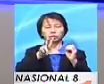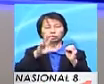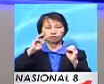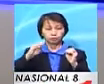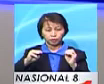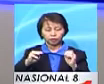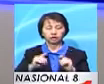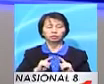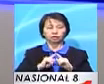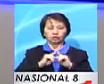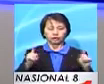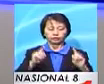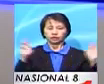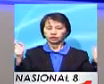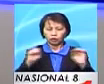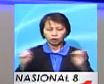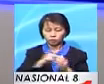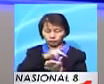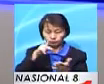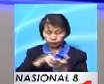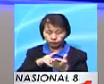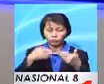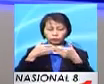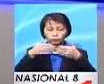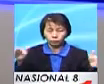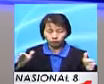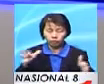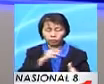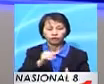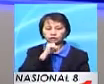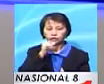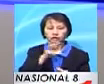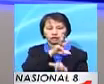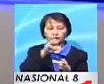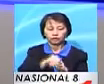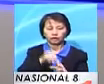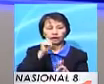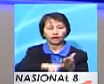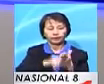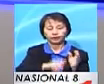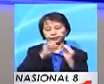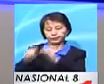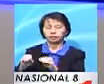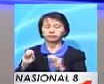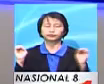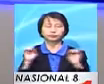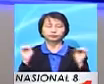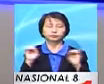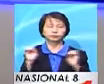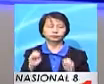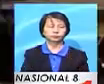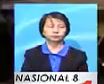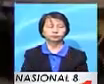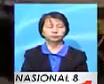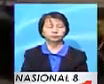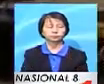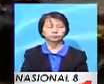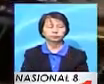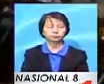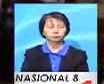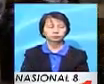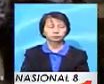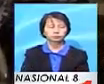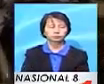meter. Bagaimanapun, tiada pusat pemindahan dibuka dan tidak melibatkan sebarang perpindahan penduduk.